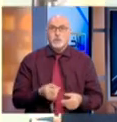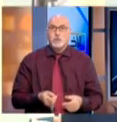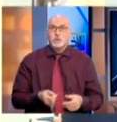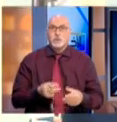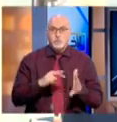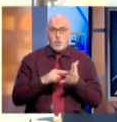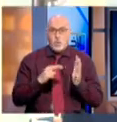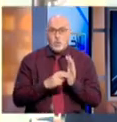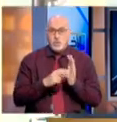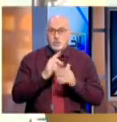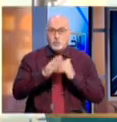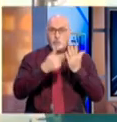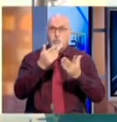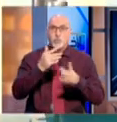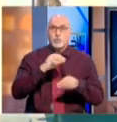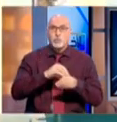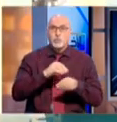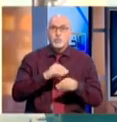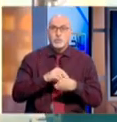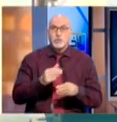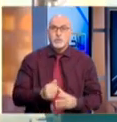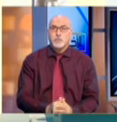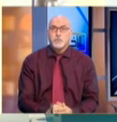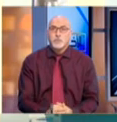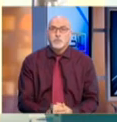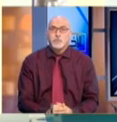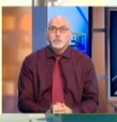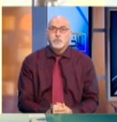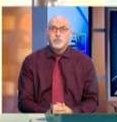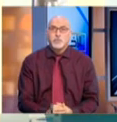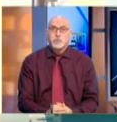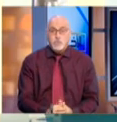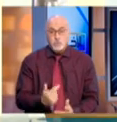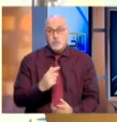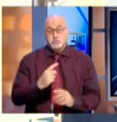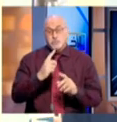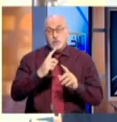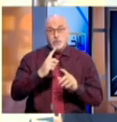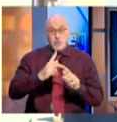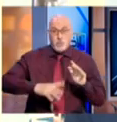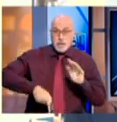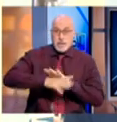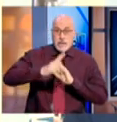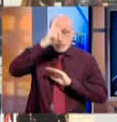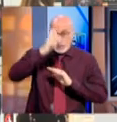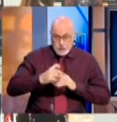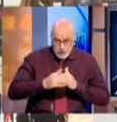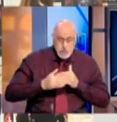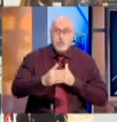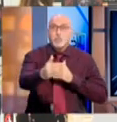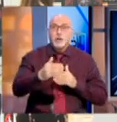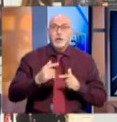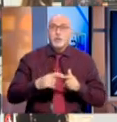وخاصة الصناعيين الجزائريين، ومنه ربما تكون انطلاقة كبيرة جدا. كسر